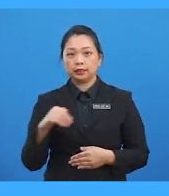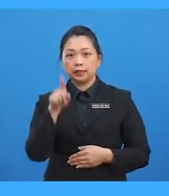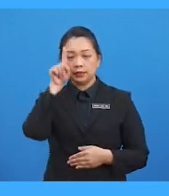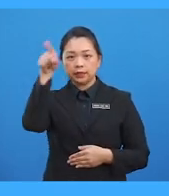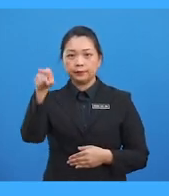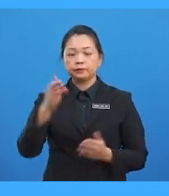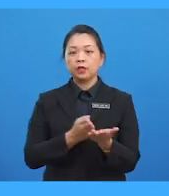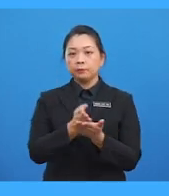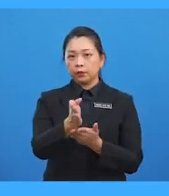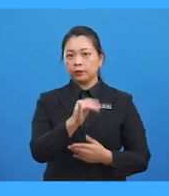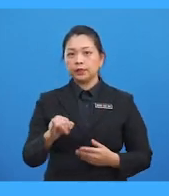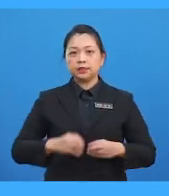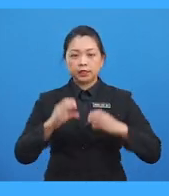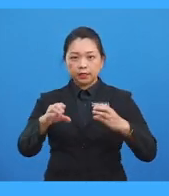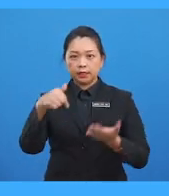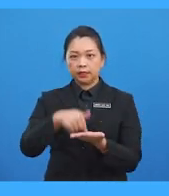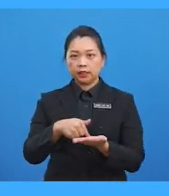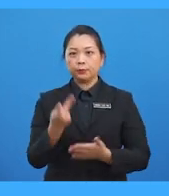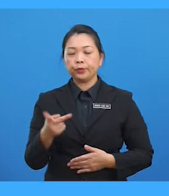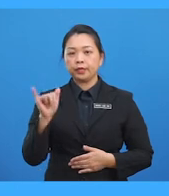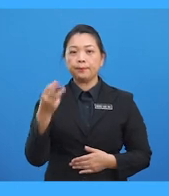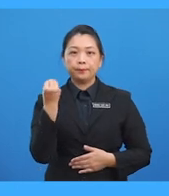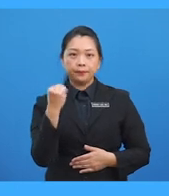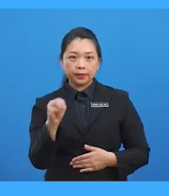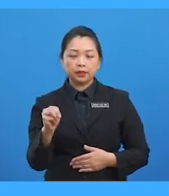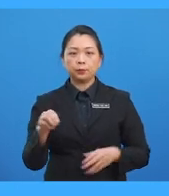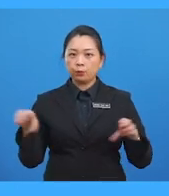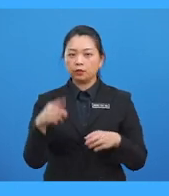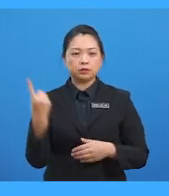intelek. Melalui cara ini, produk dan pereka cipta